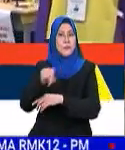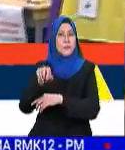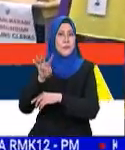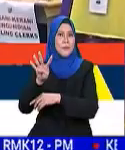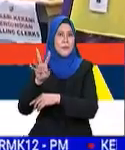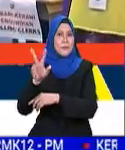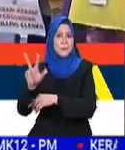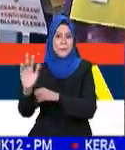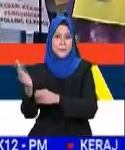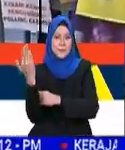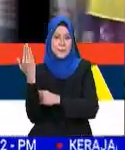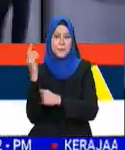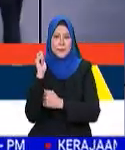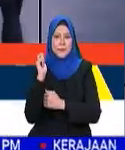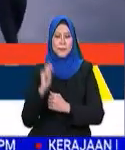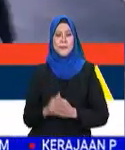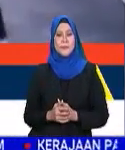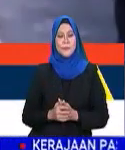pagi.